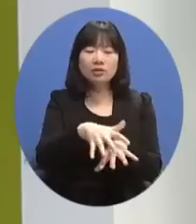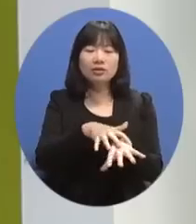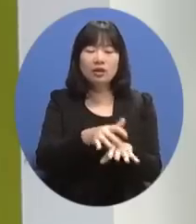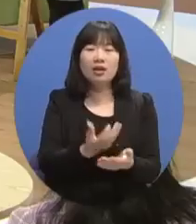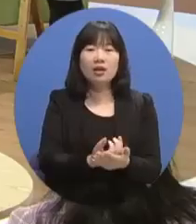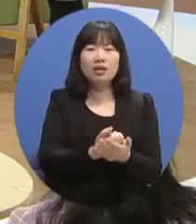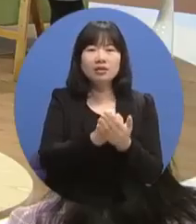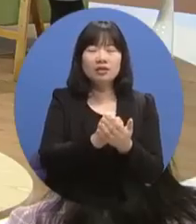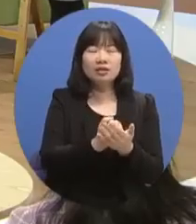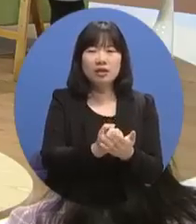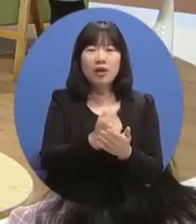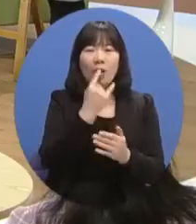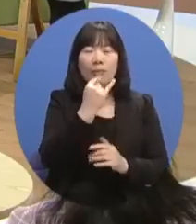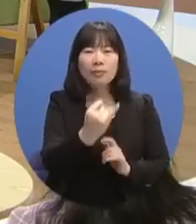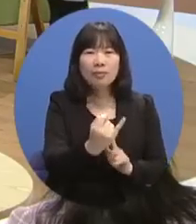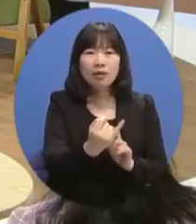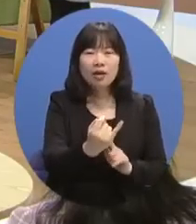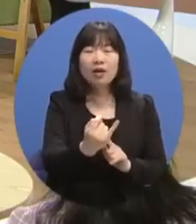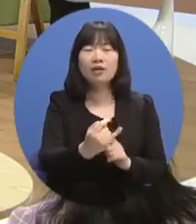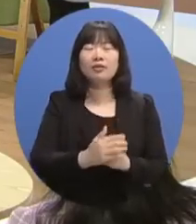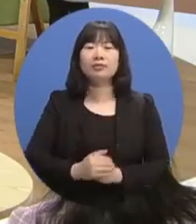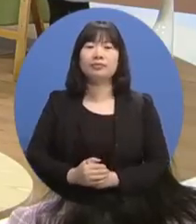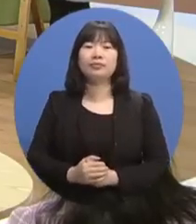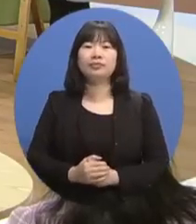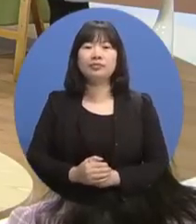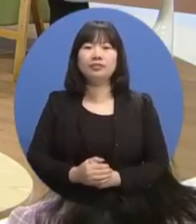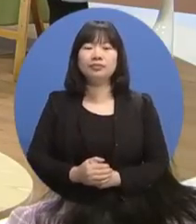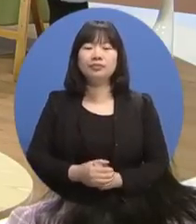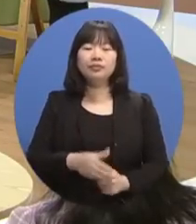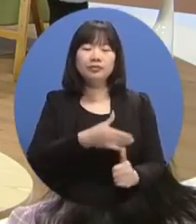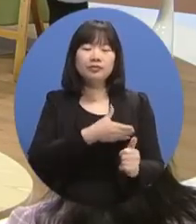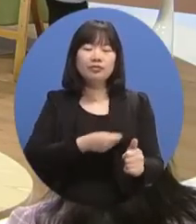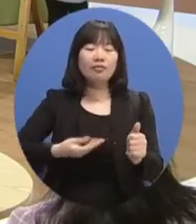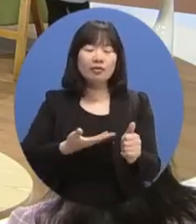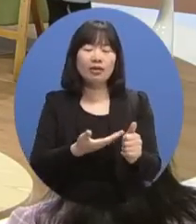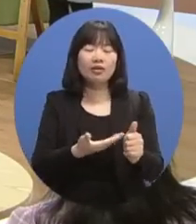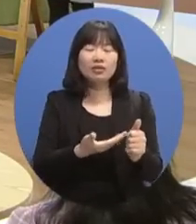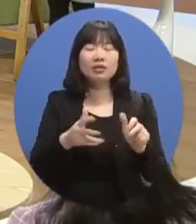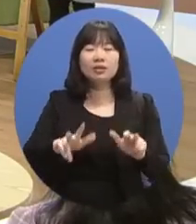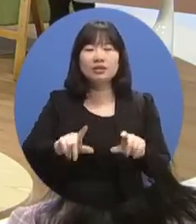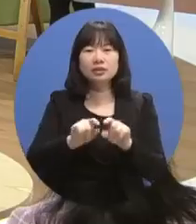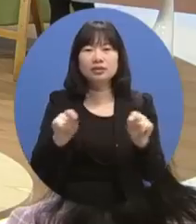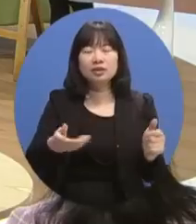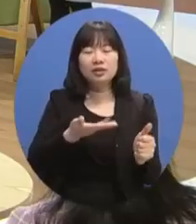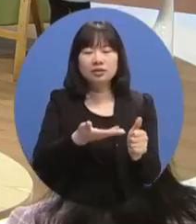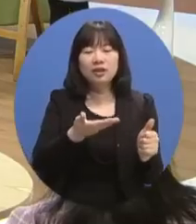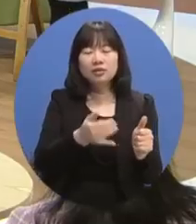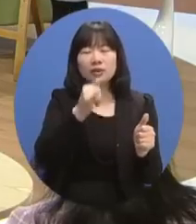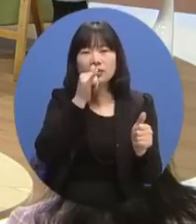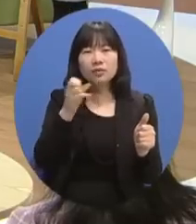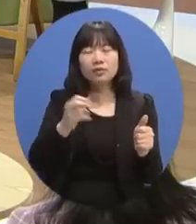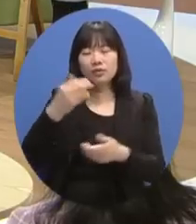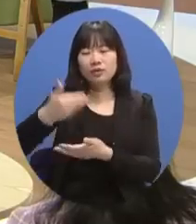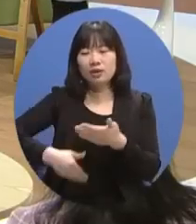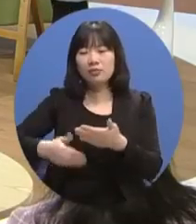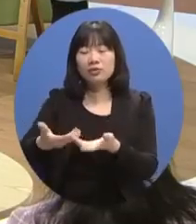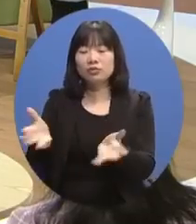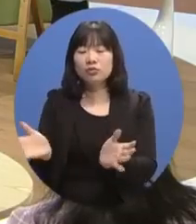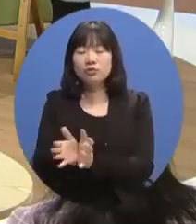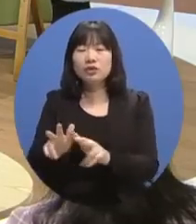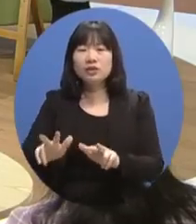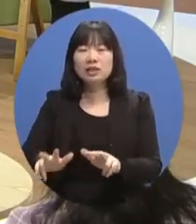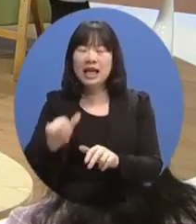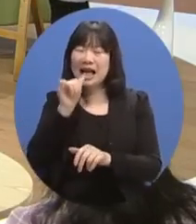가진 헝겊 엄마가 그 젖을 먹이게 이제 음식을 제공하게 하고 이제 나머지 그룹은